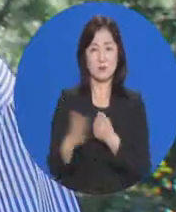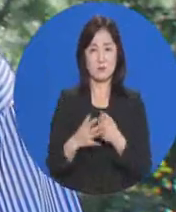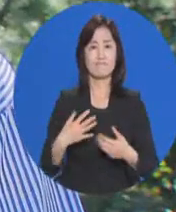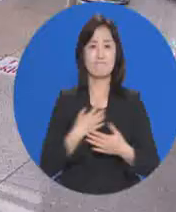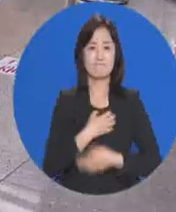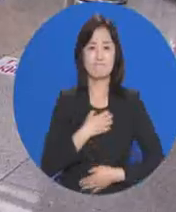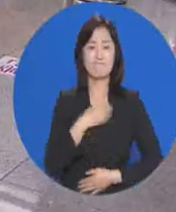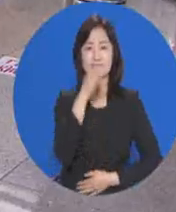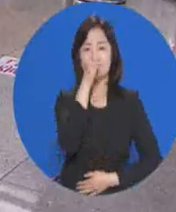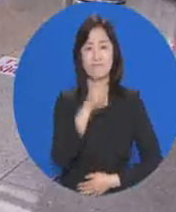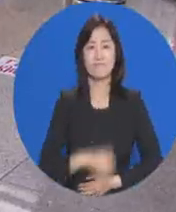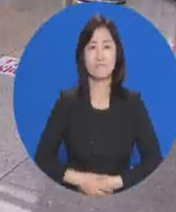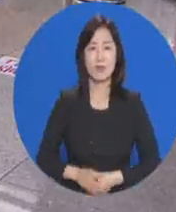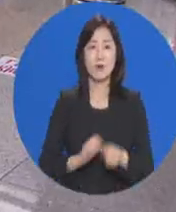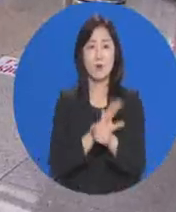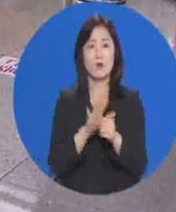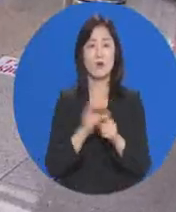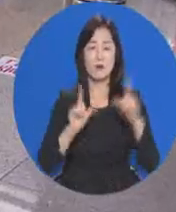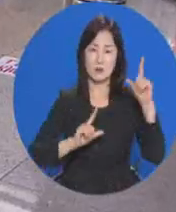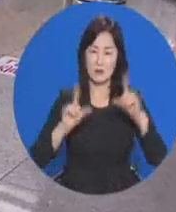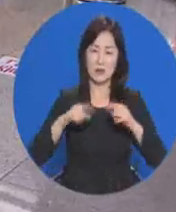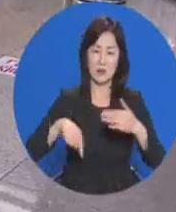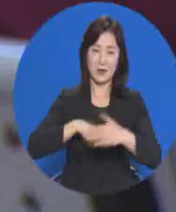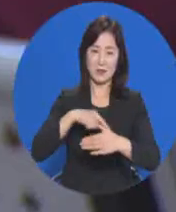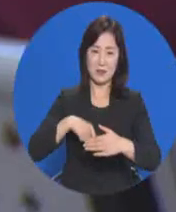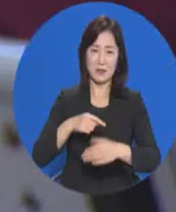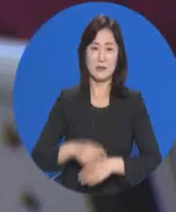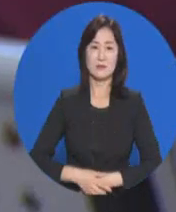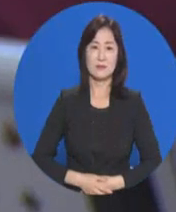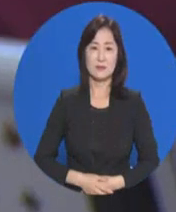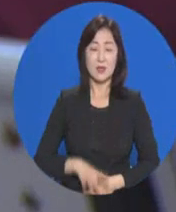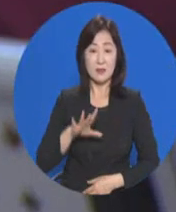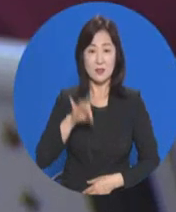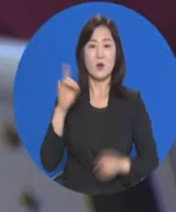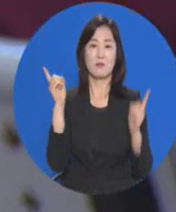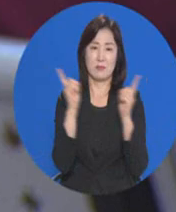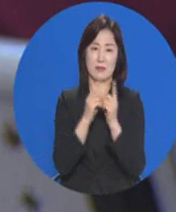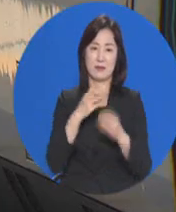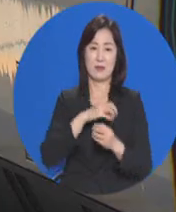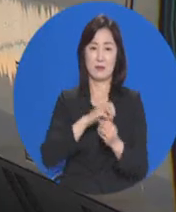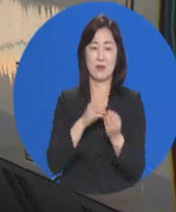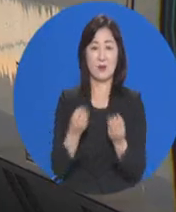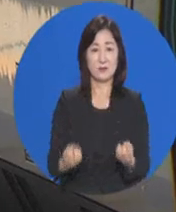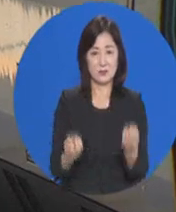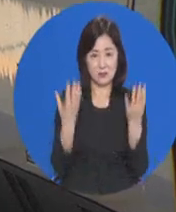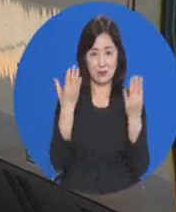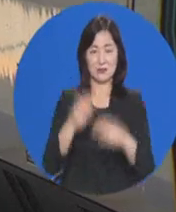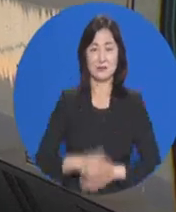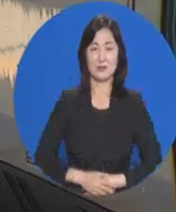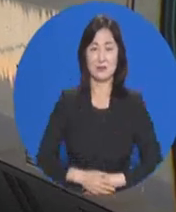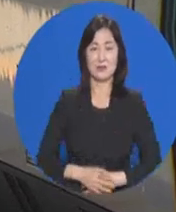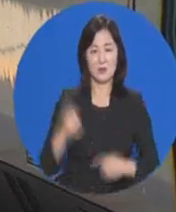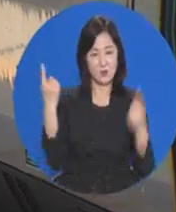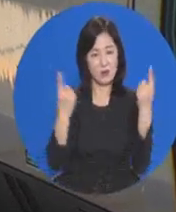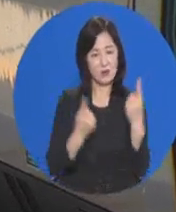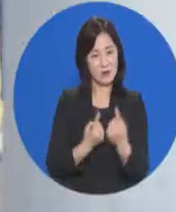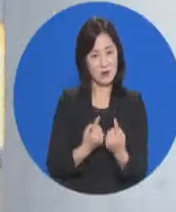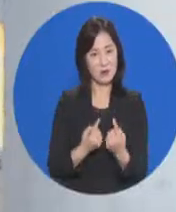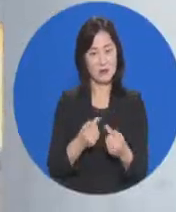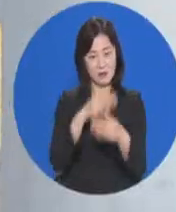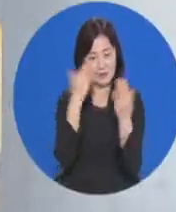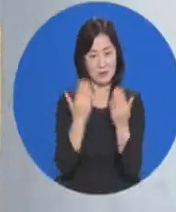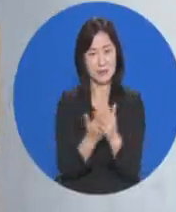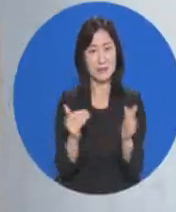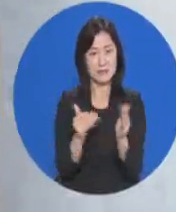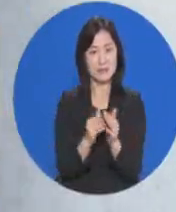불안하죠. 코로나19 사태가 불거진 이후 처음으로 맞은 명절. 전남 동부 지역의 귀성 행렬이 대부분 마무리된